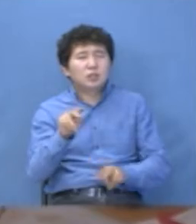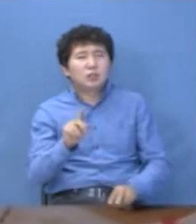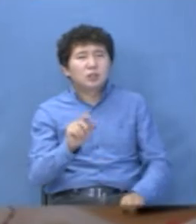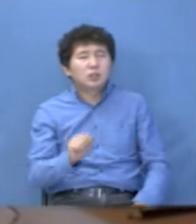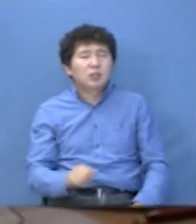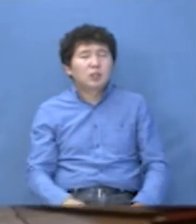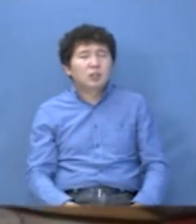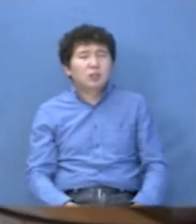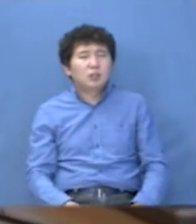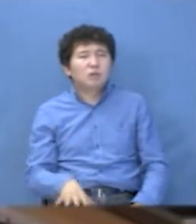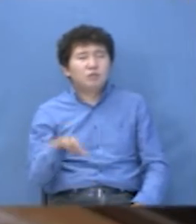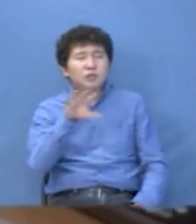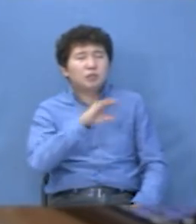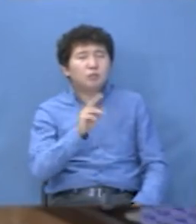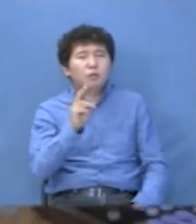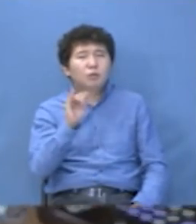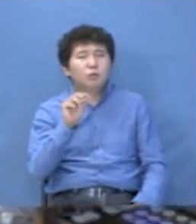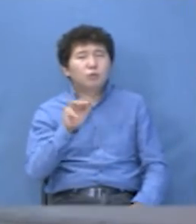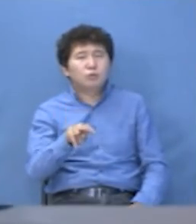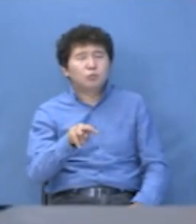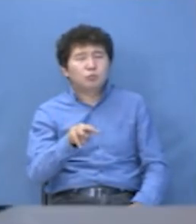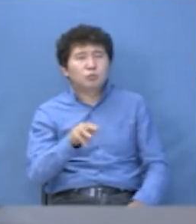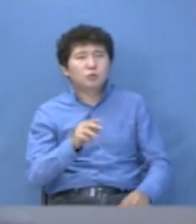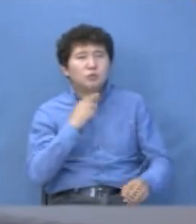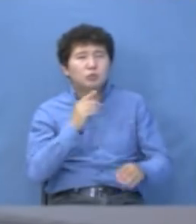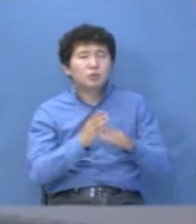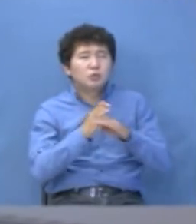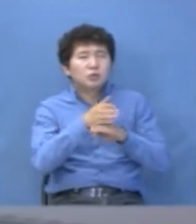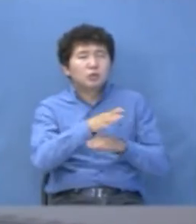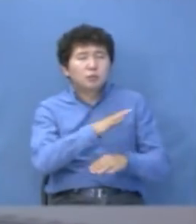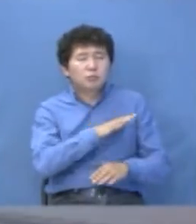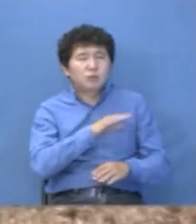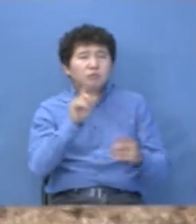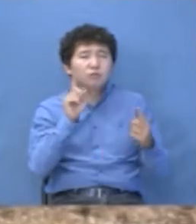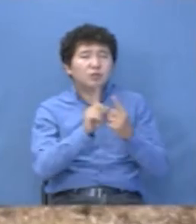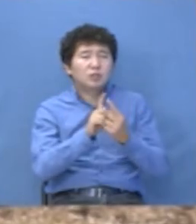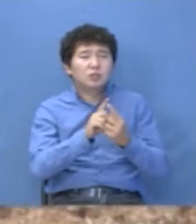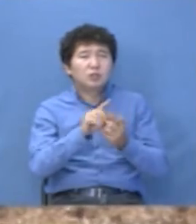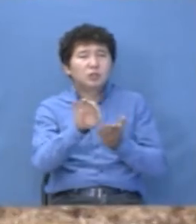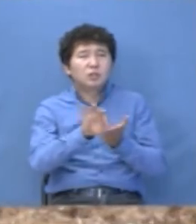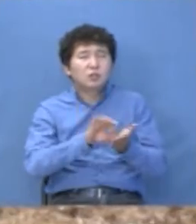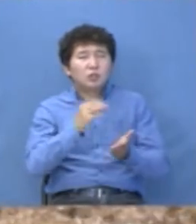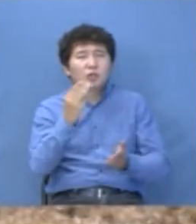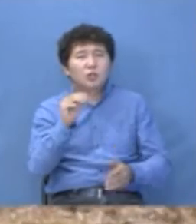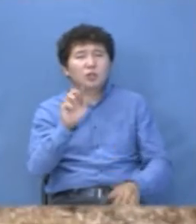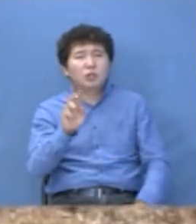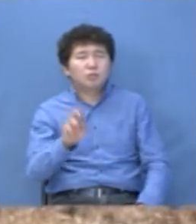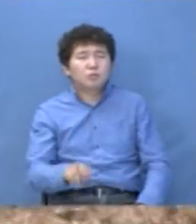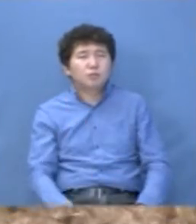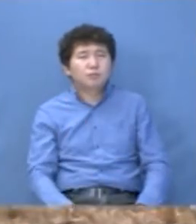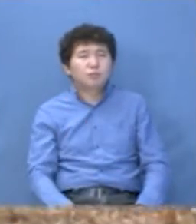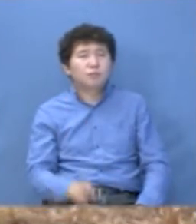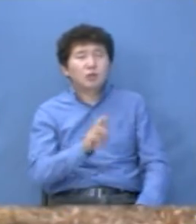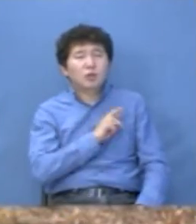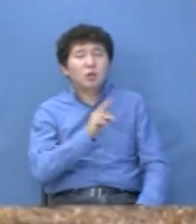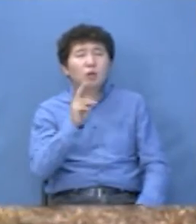күндері аймақ басшысы Күршім ауданына арнайы барып жедел штаббен кездескен болатын. Я здесь Күршім, пришел в Күршім. Мен